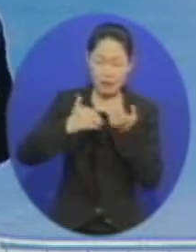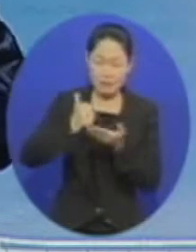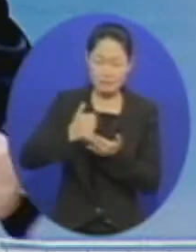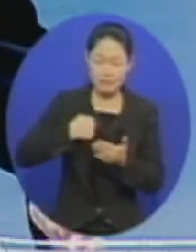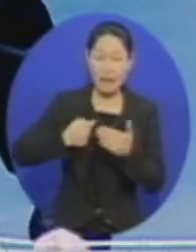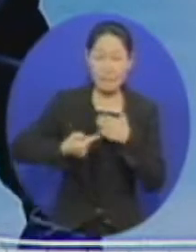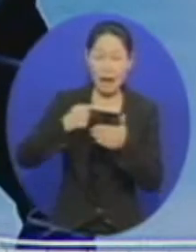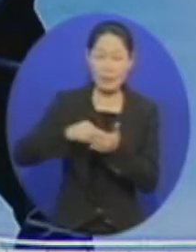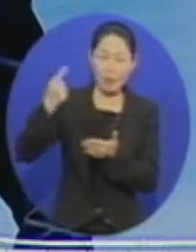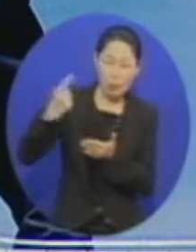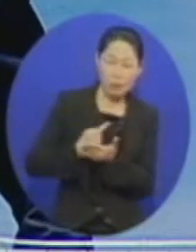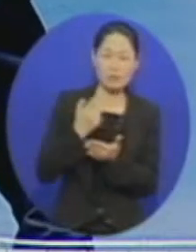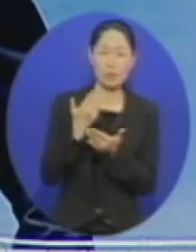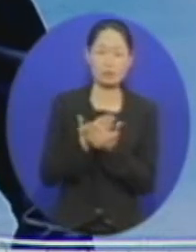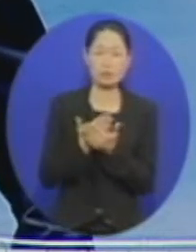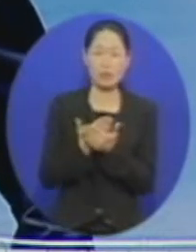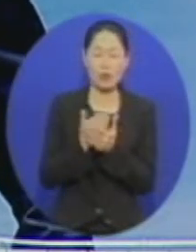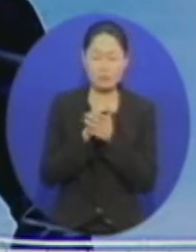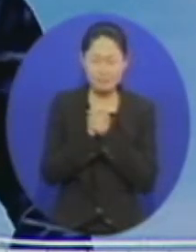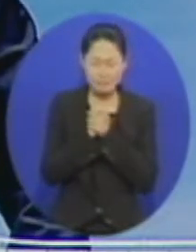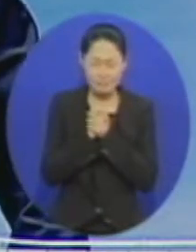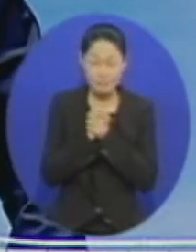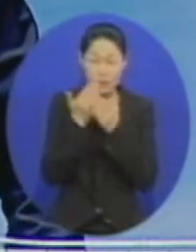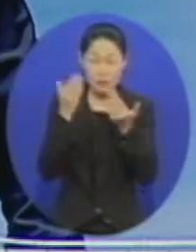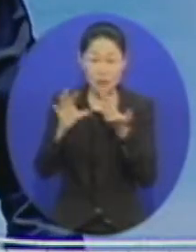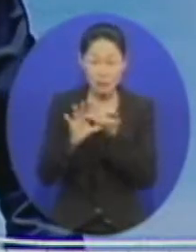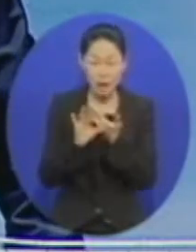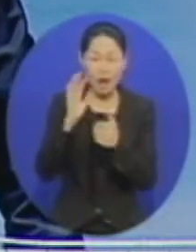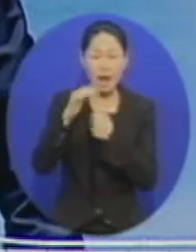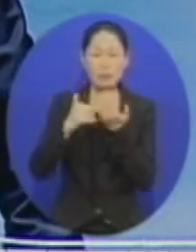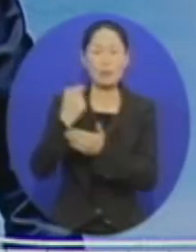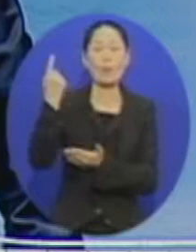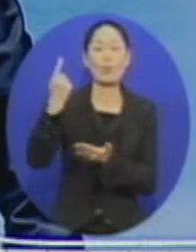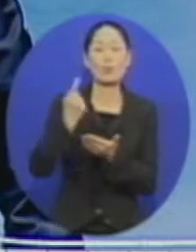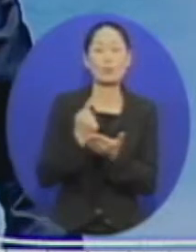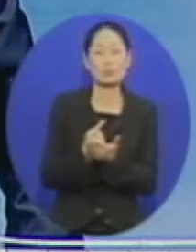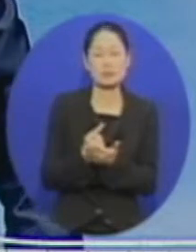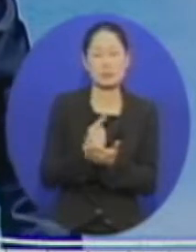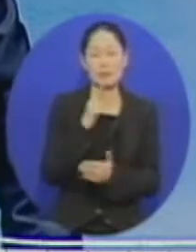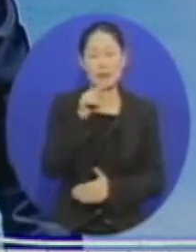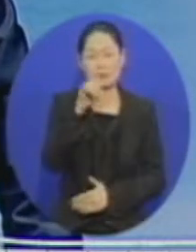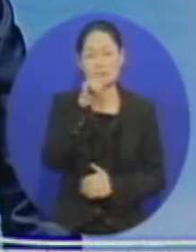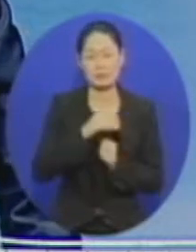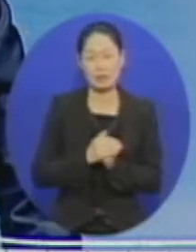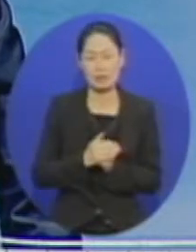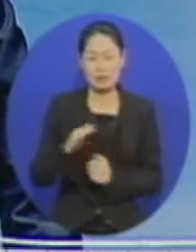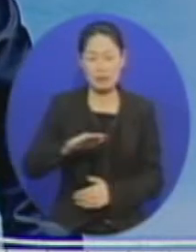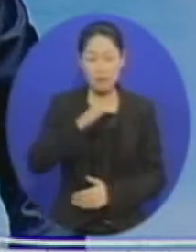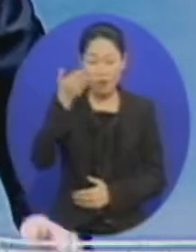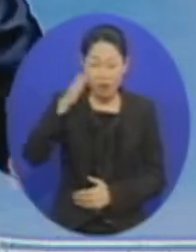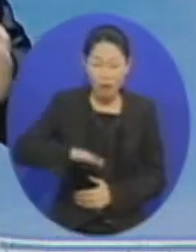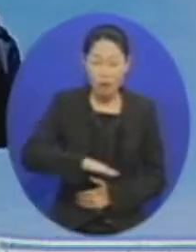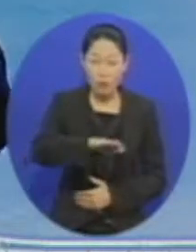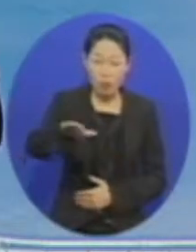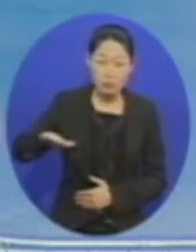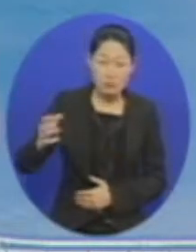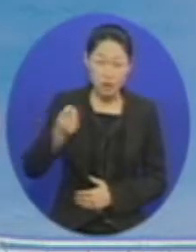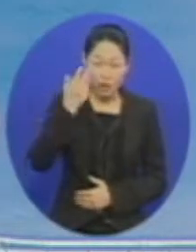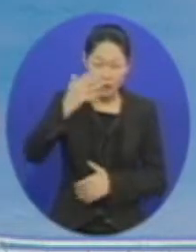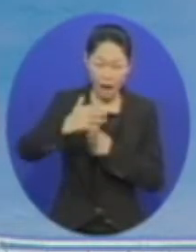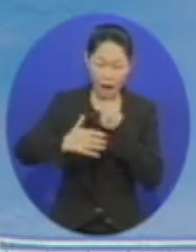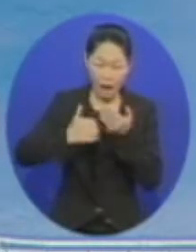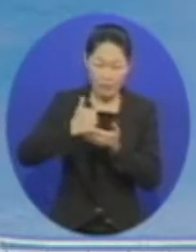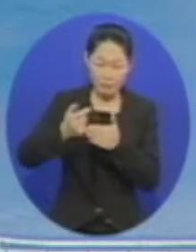이렇게 구하면 하나님이 오신다 는 거예요 근데 여러분 성령 하나님이 여러분의 마음이